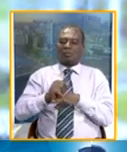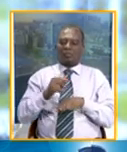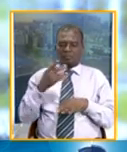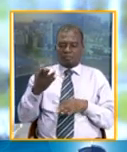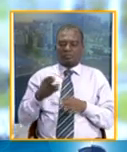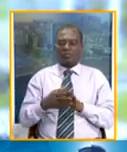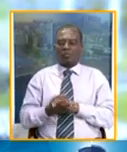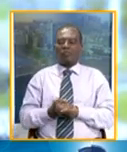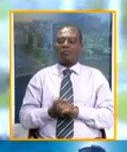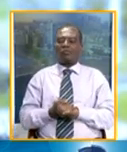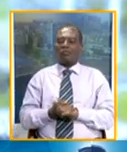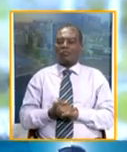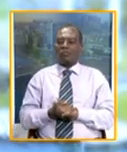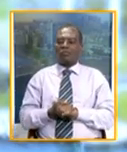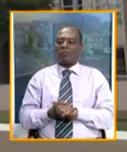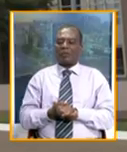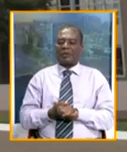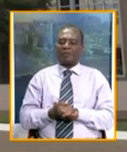Kwame de RTI Bouaké.